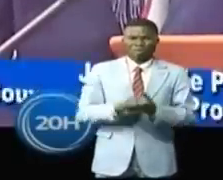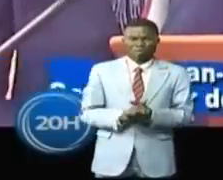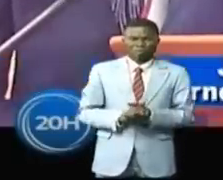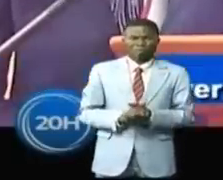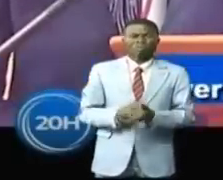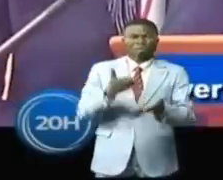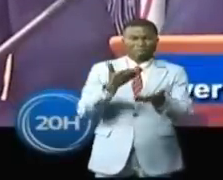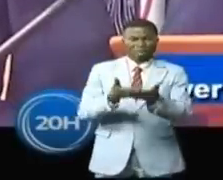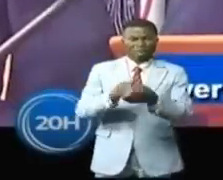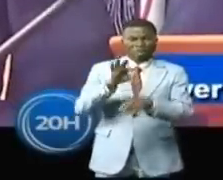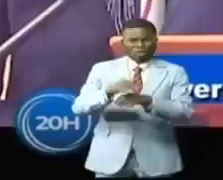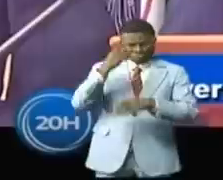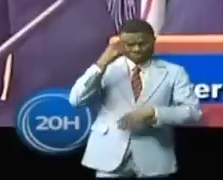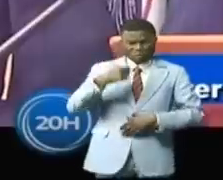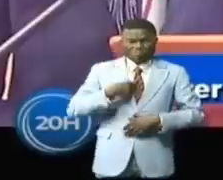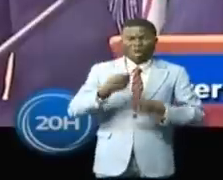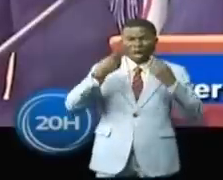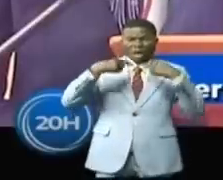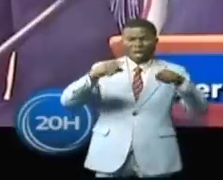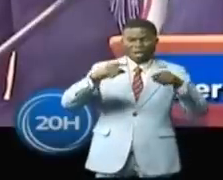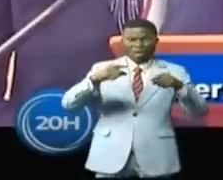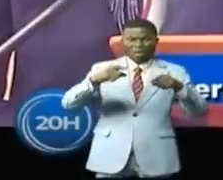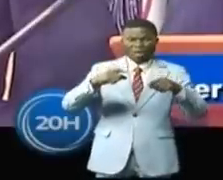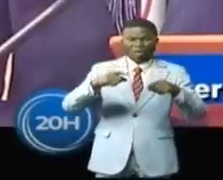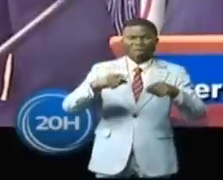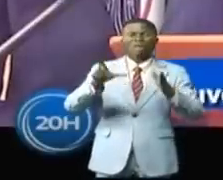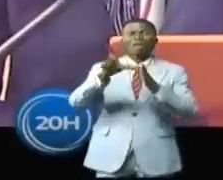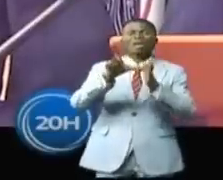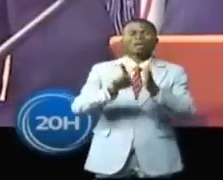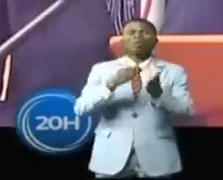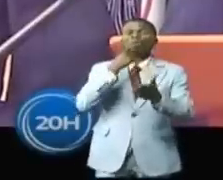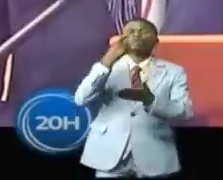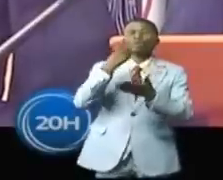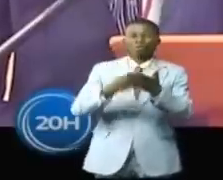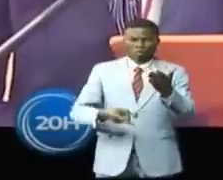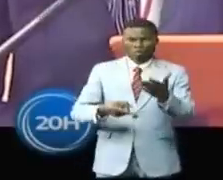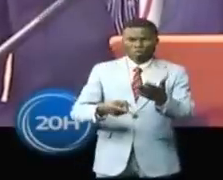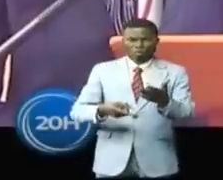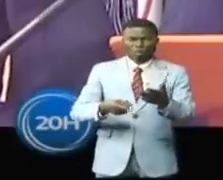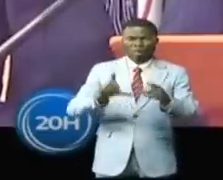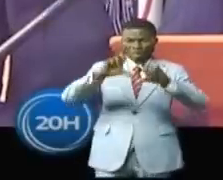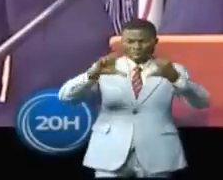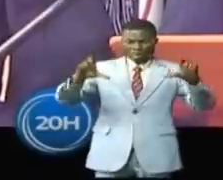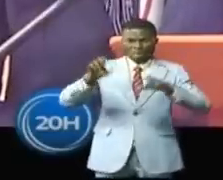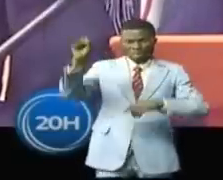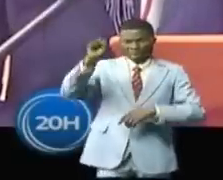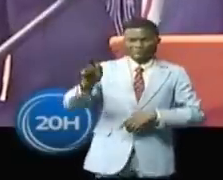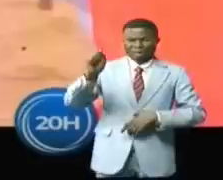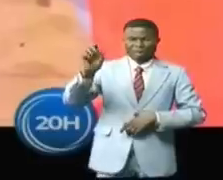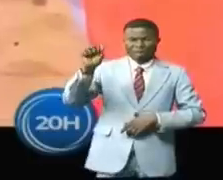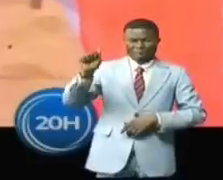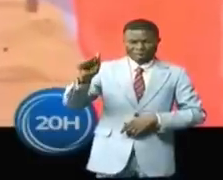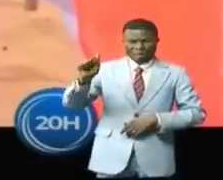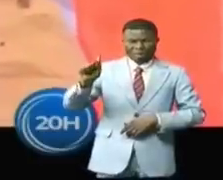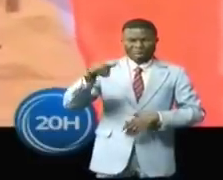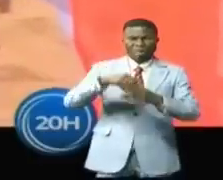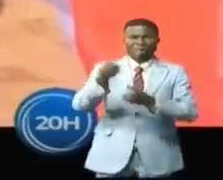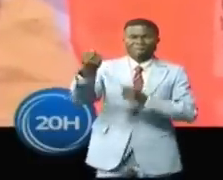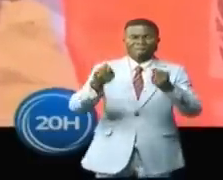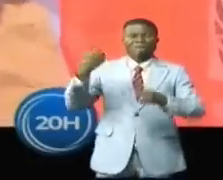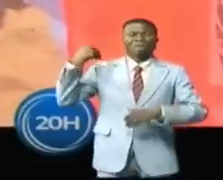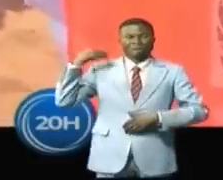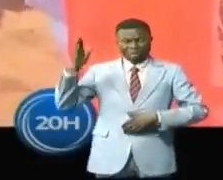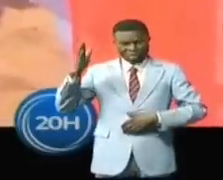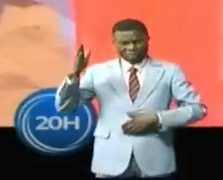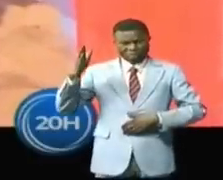ici l'occasion pour moi de rappeler le prescrit de la loi qui ne reconnaît la plaque d'immatriculation STA qu'aux véhicules de l'État. Sur